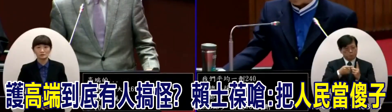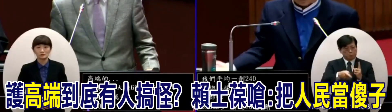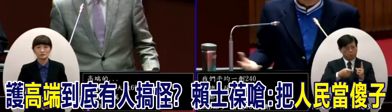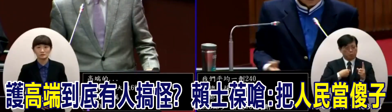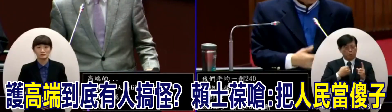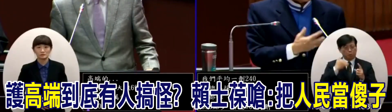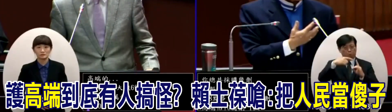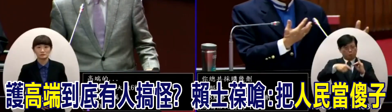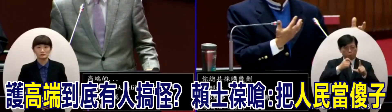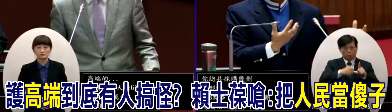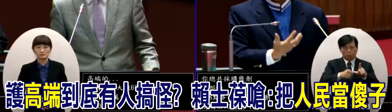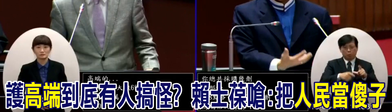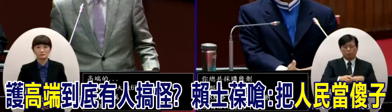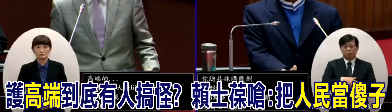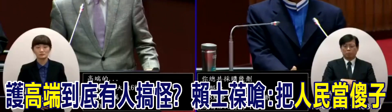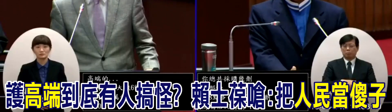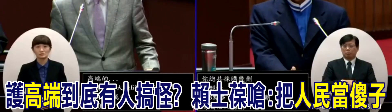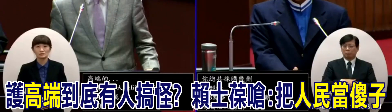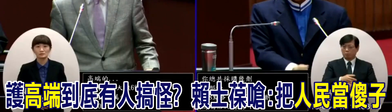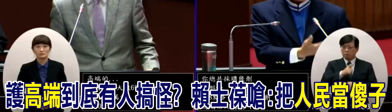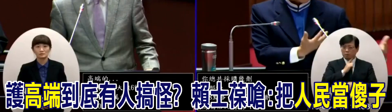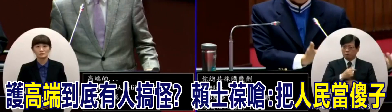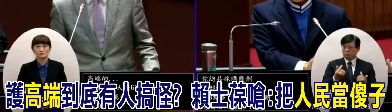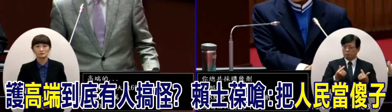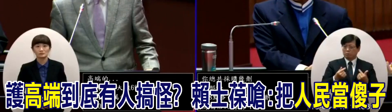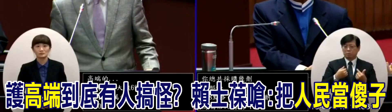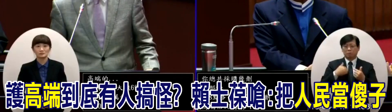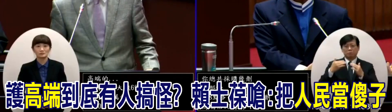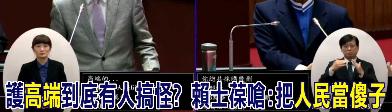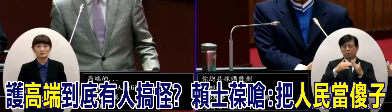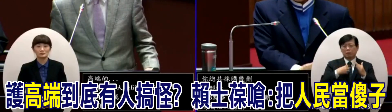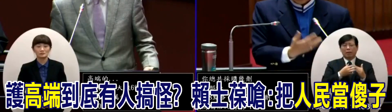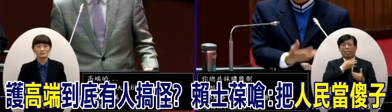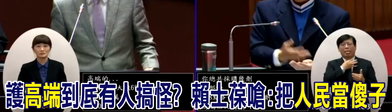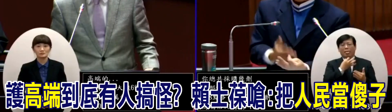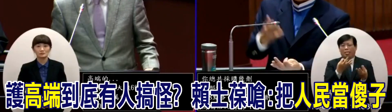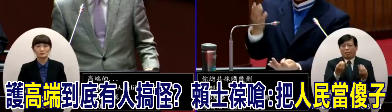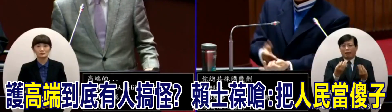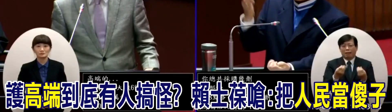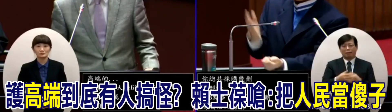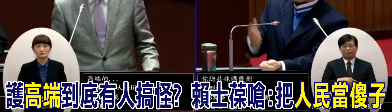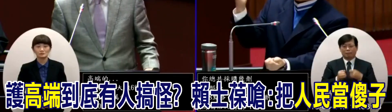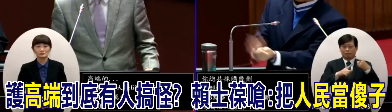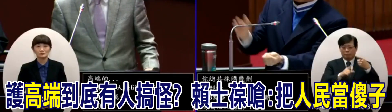贴高端工。哇，除了你老老家里没有米，